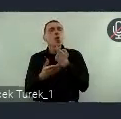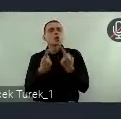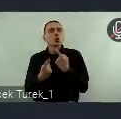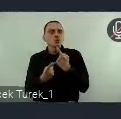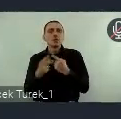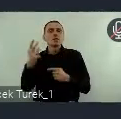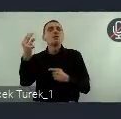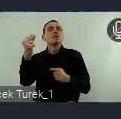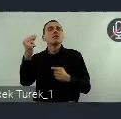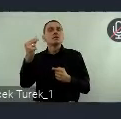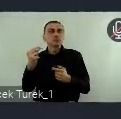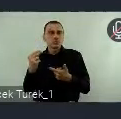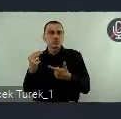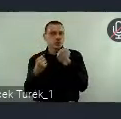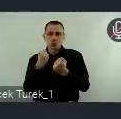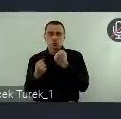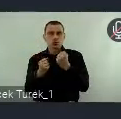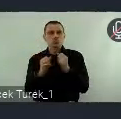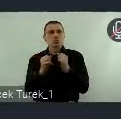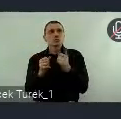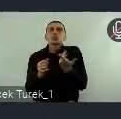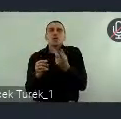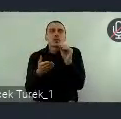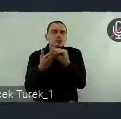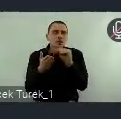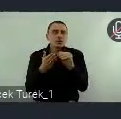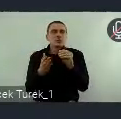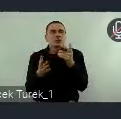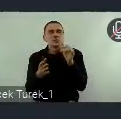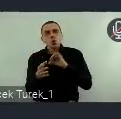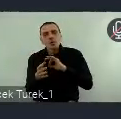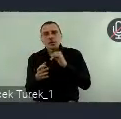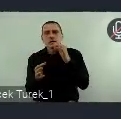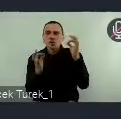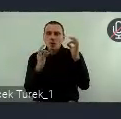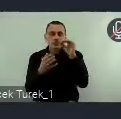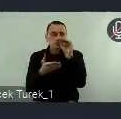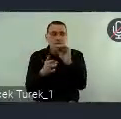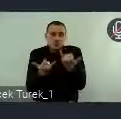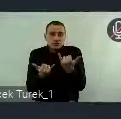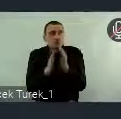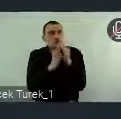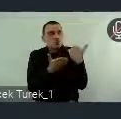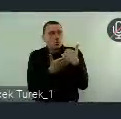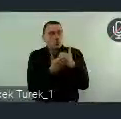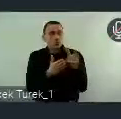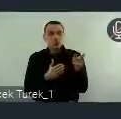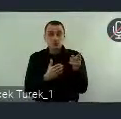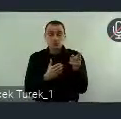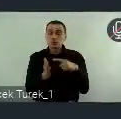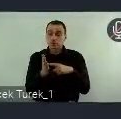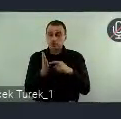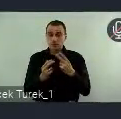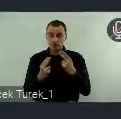nie jest w stanie go odczytać po prostu ja nie wiem gdzie mam wpisywać dane nie wiem co mam zrobić zatem to jest rzecz która na wprost